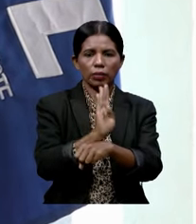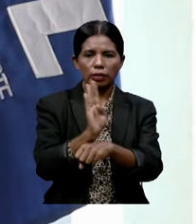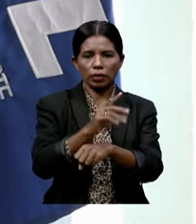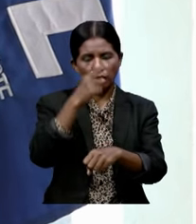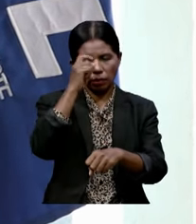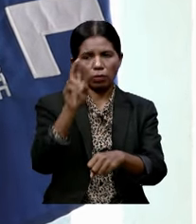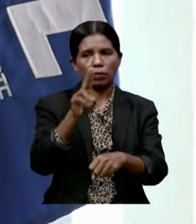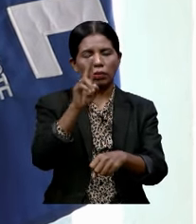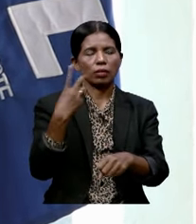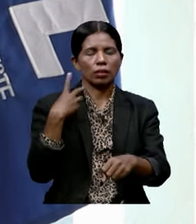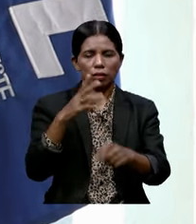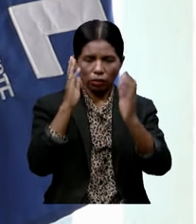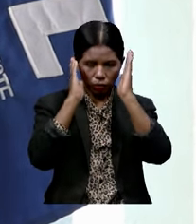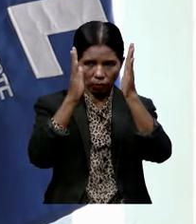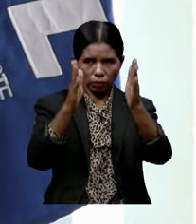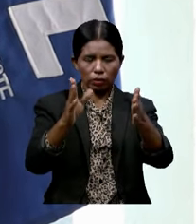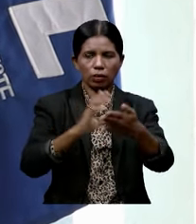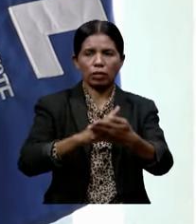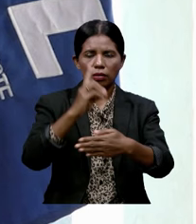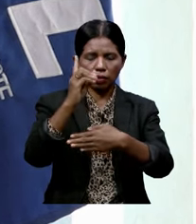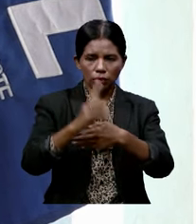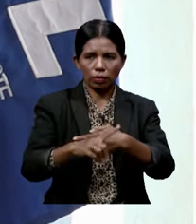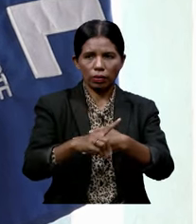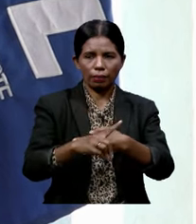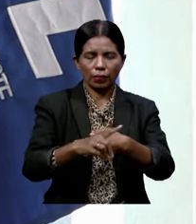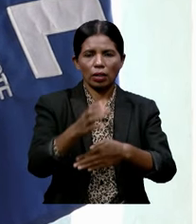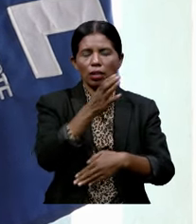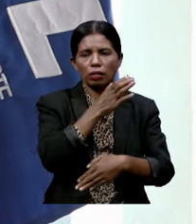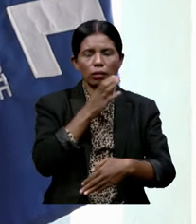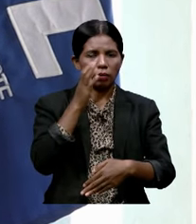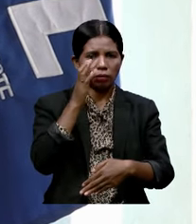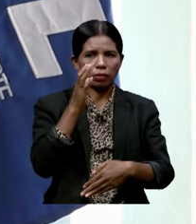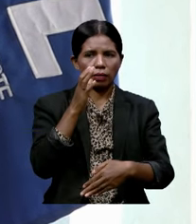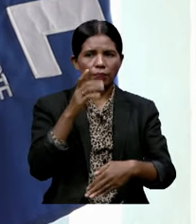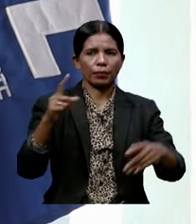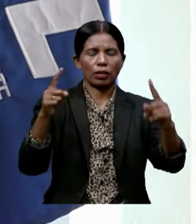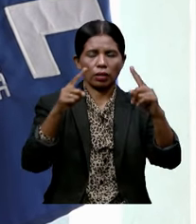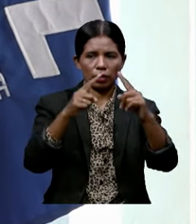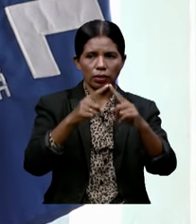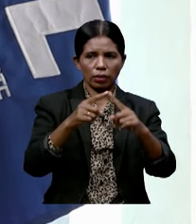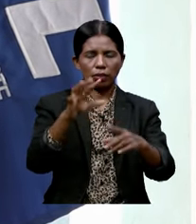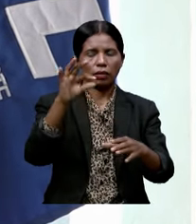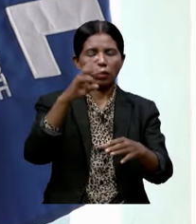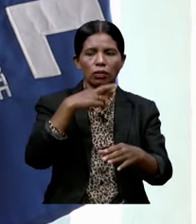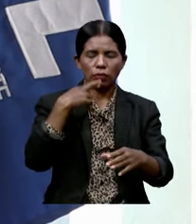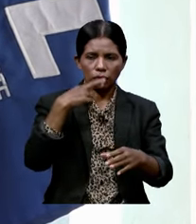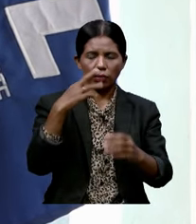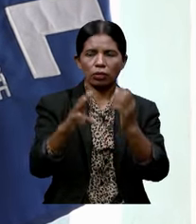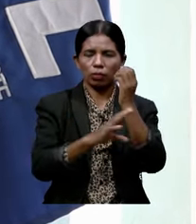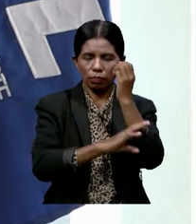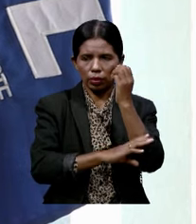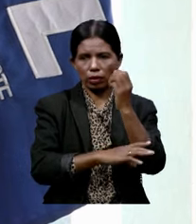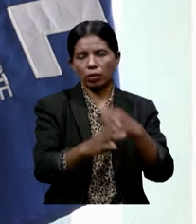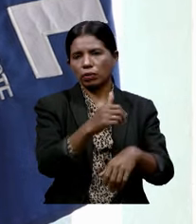uzunya pamroi talai ba desenvolvimento agrikultura lili iha sereal ane sa fos ho batar ho basil sil